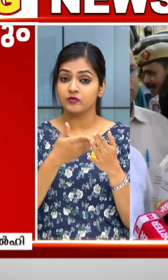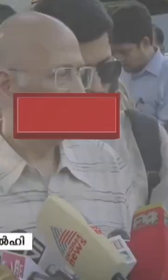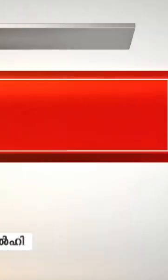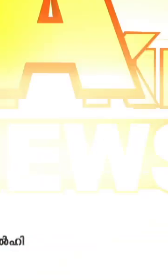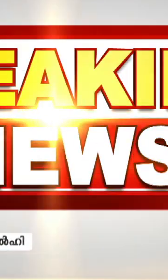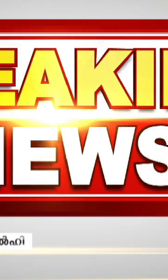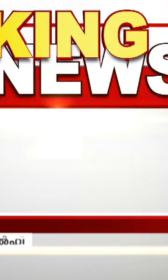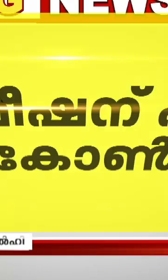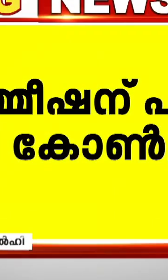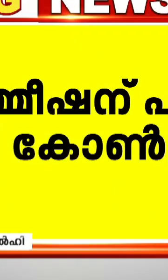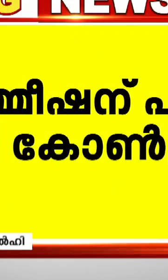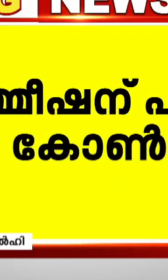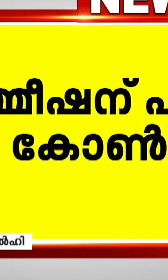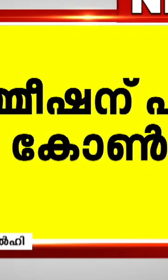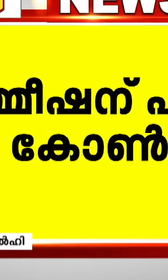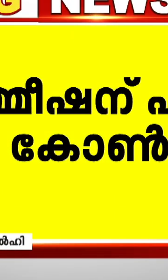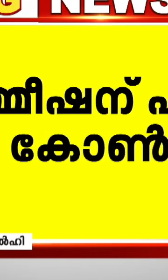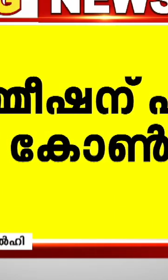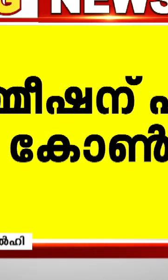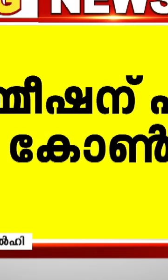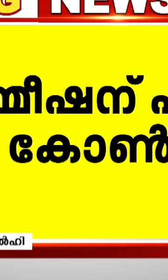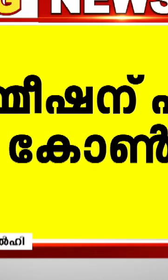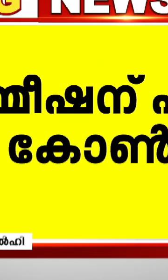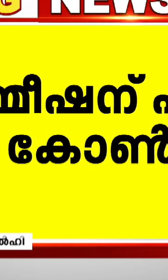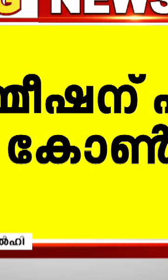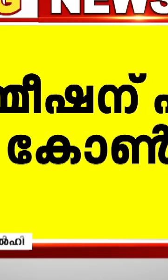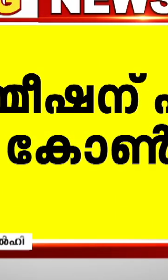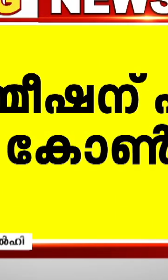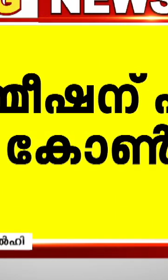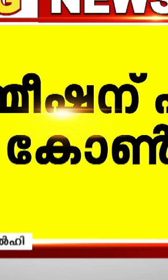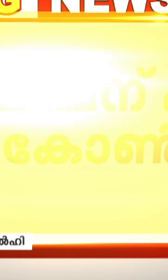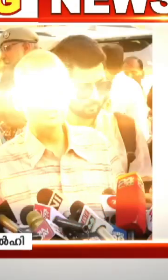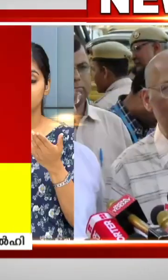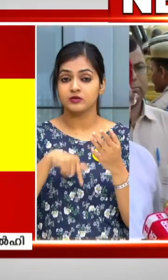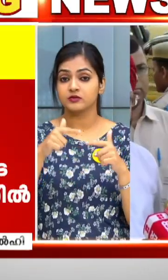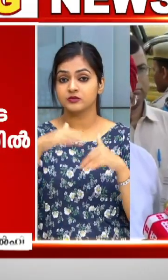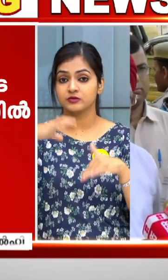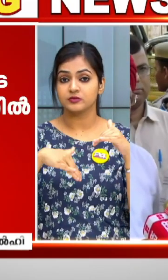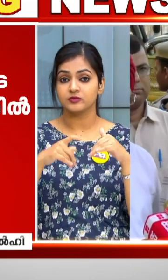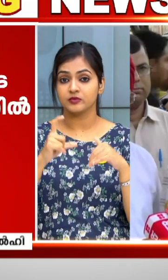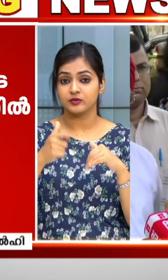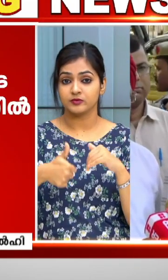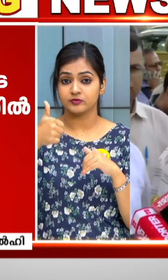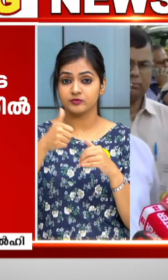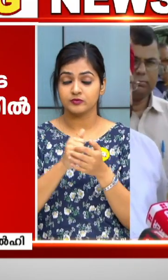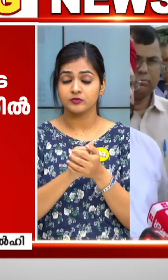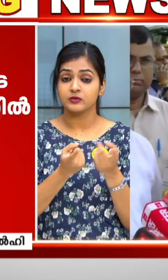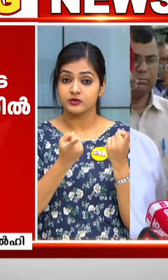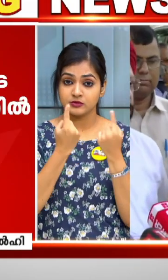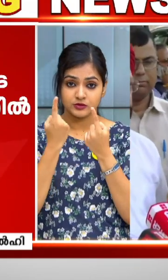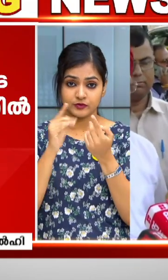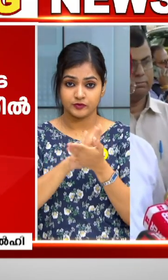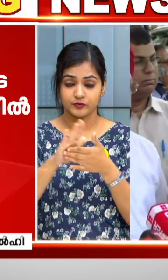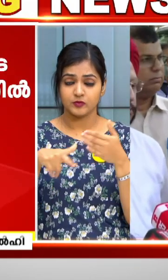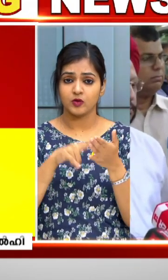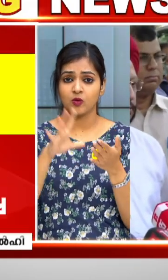ആവശ്യമായ നടപടികൾ സ്വീകരിക്കേണ്ടി വരും. ഈ പരാമർശത്തിന്റെ ഗൗരവം അത് തെരഞ്ഞെടുപ്പ് കമ്മീഷൻ അംഗങ്ങൾ പരിശോധിച്ച് അതിന്റെ